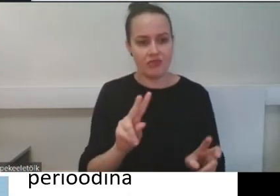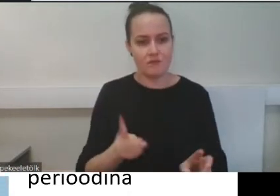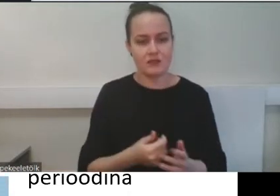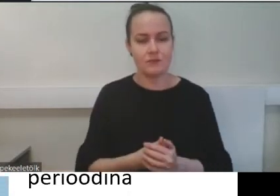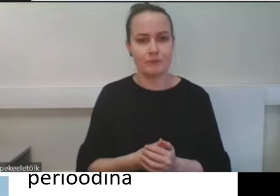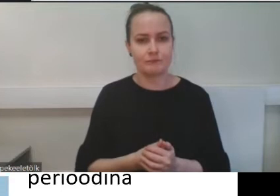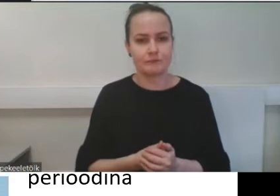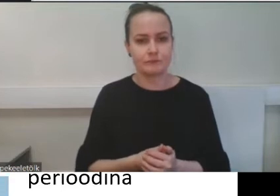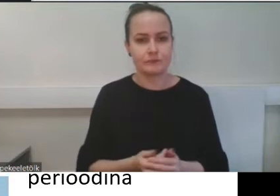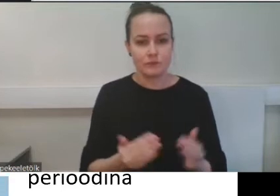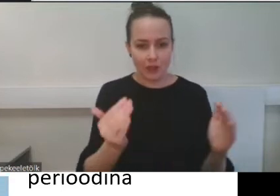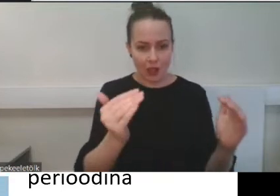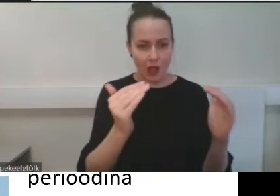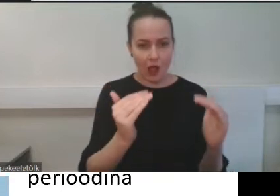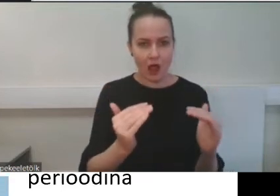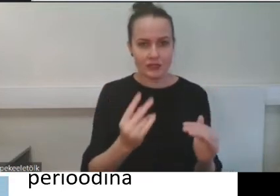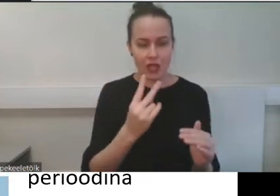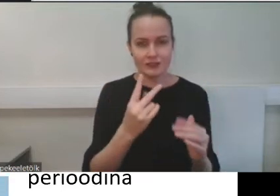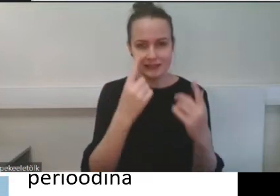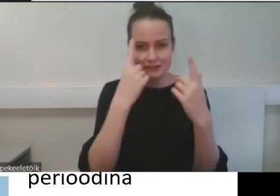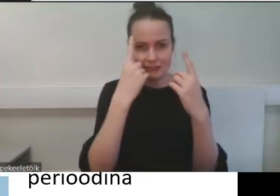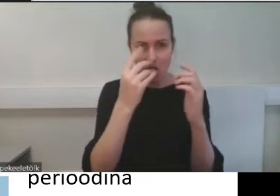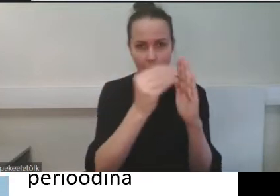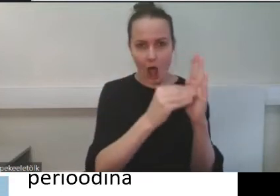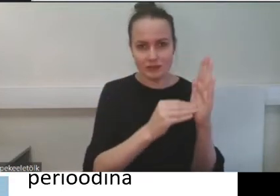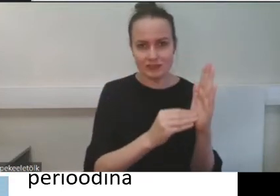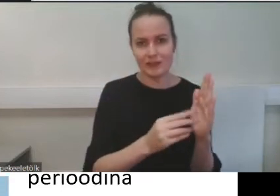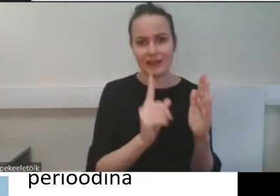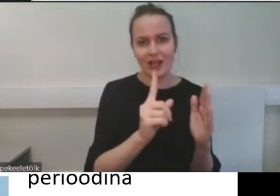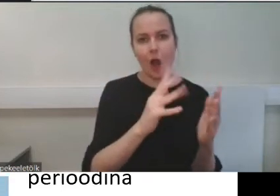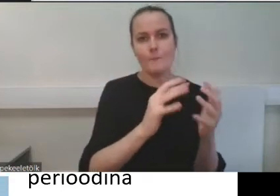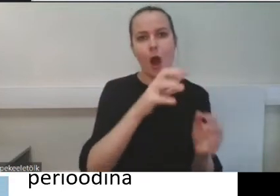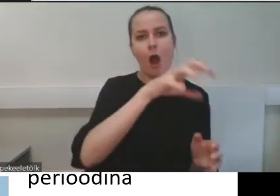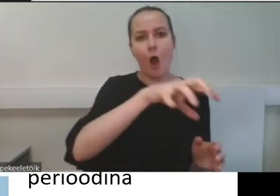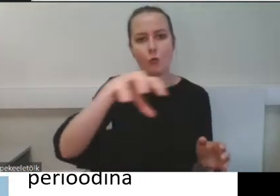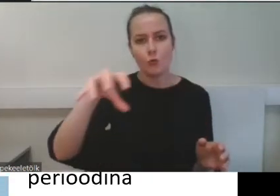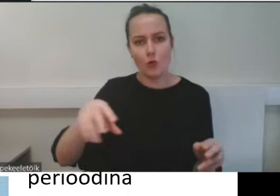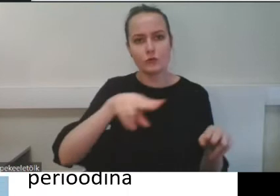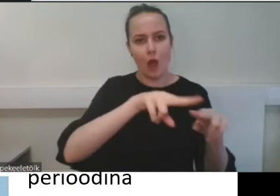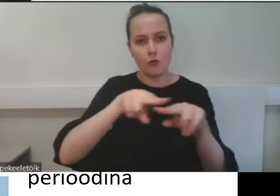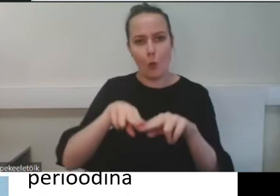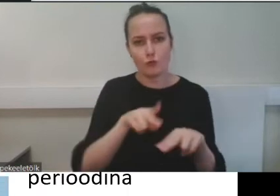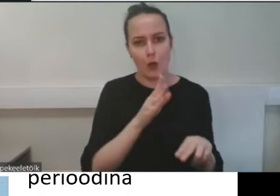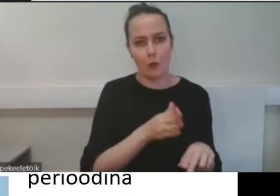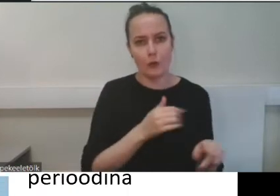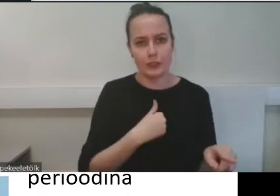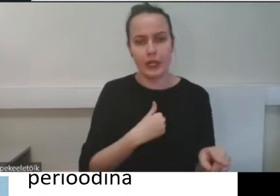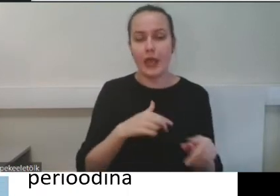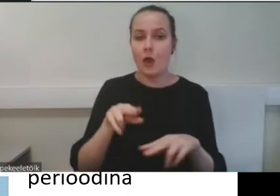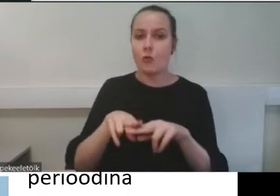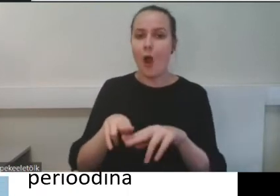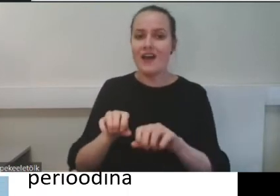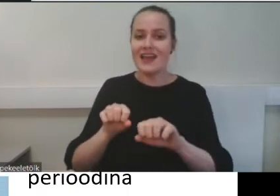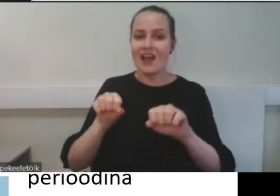on. Ja oluline on siin ka tähele panna seda, et kui valida viimane aasta, mille